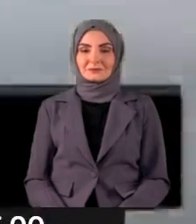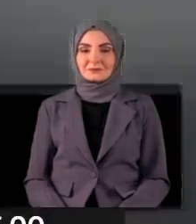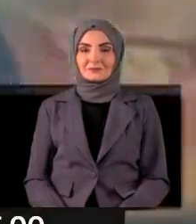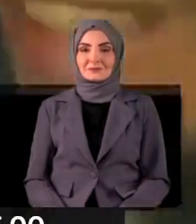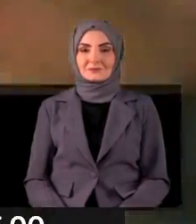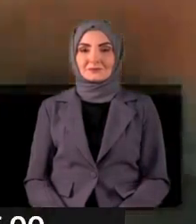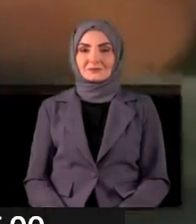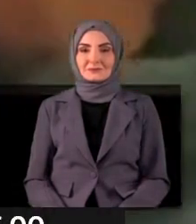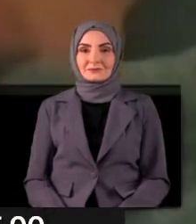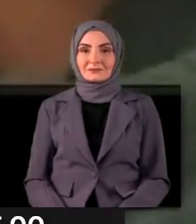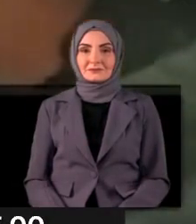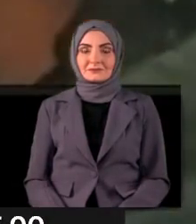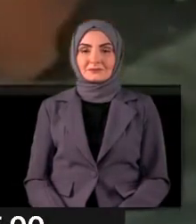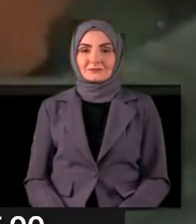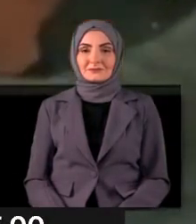Nur.